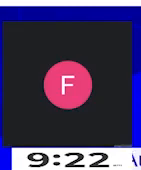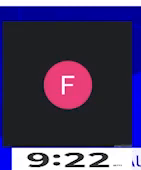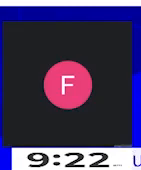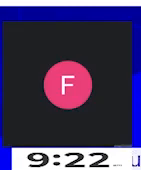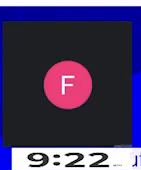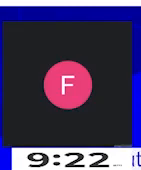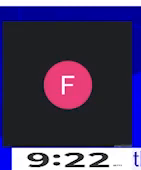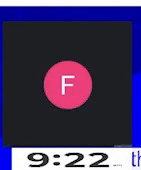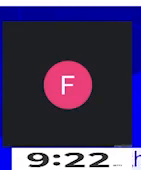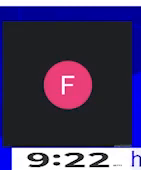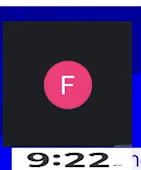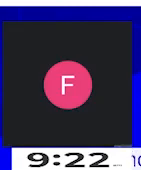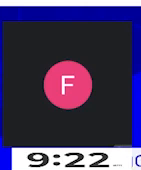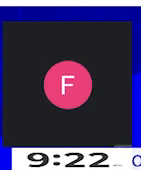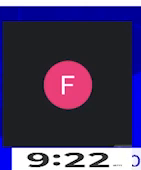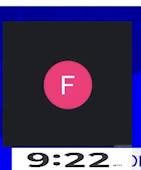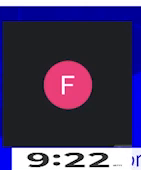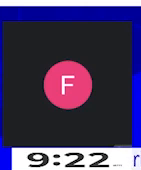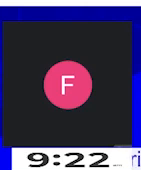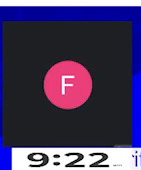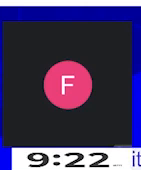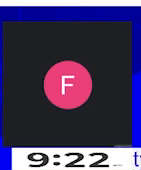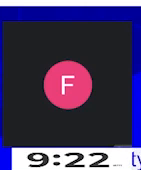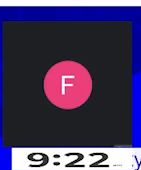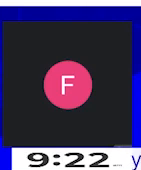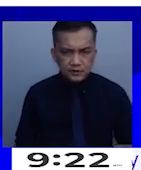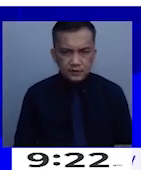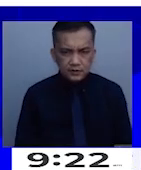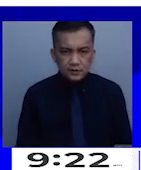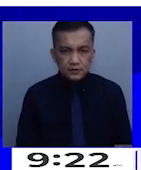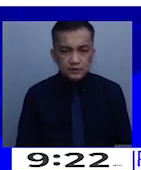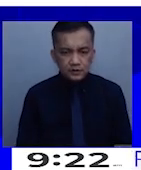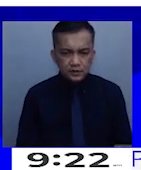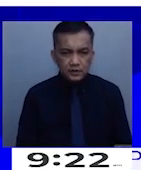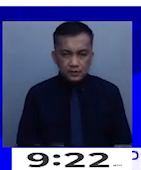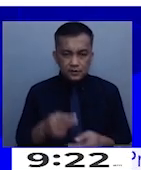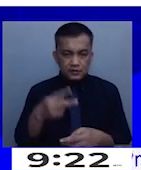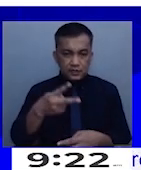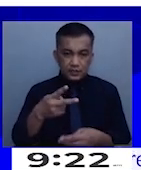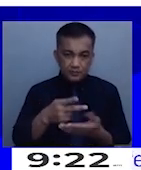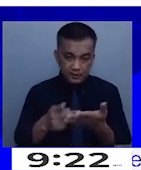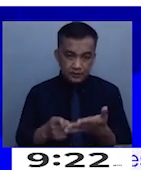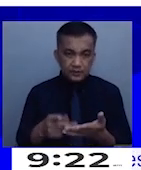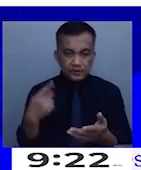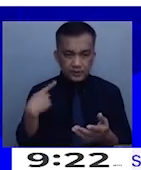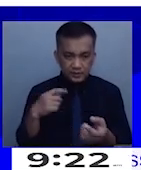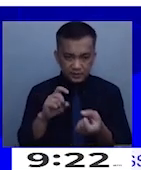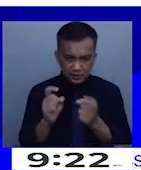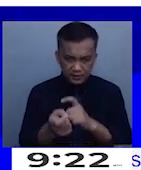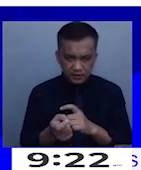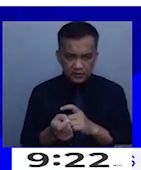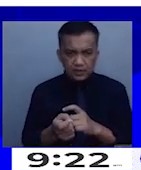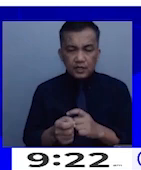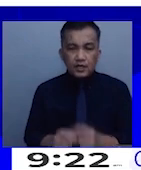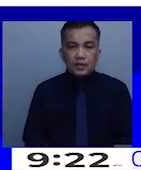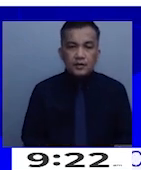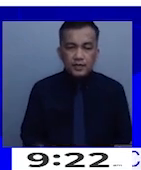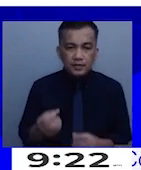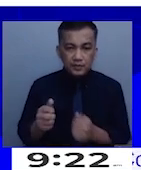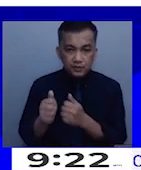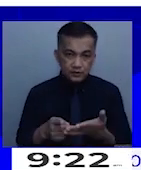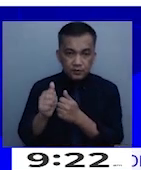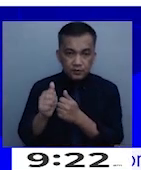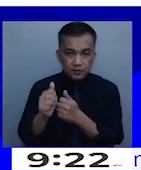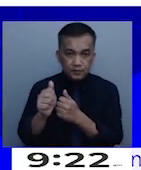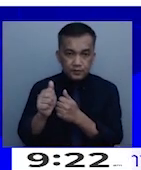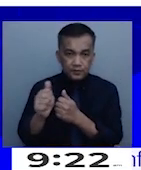45 for the wheeled milled. Noong second phase, doon nagkaroon ng adjustment. Mas marami yung masasabi nating compliant. Although, marami